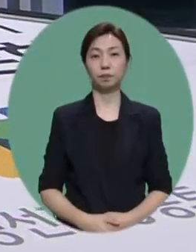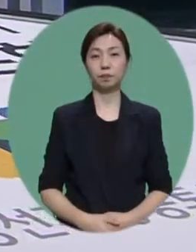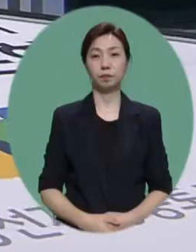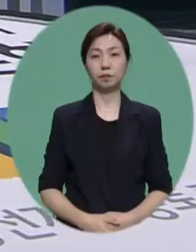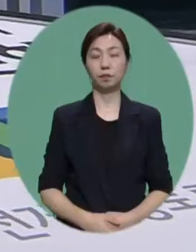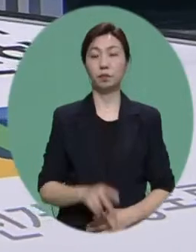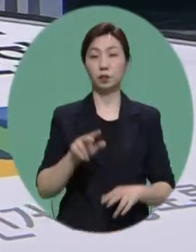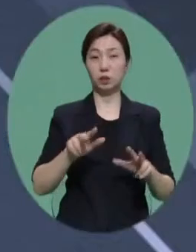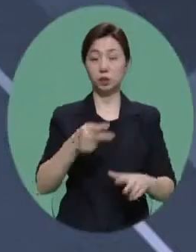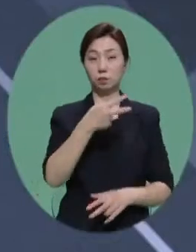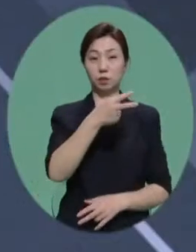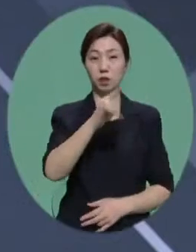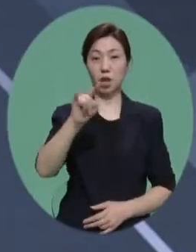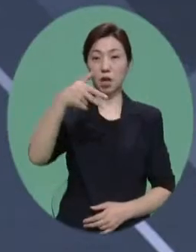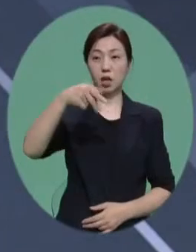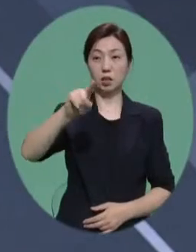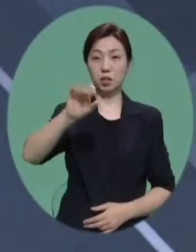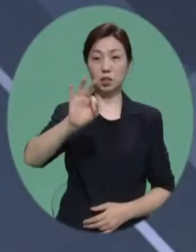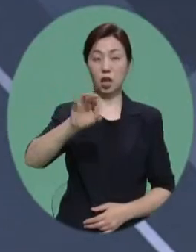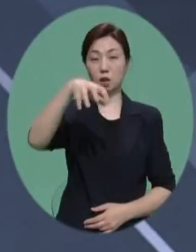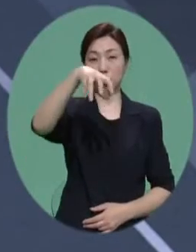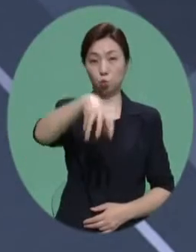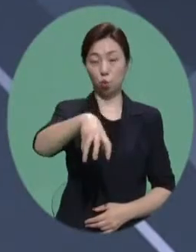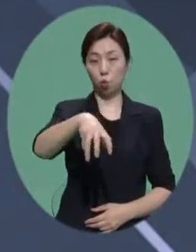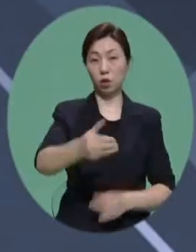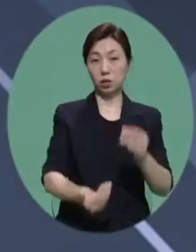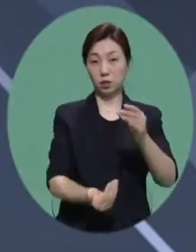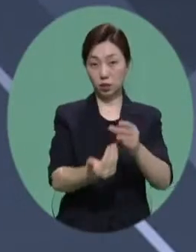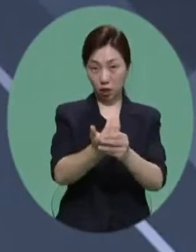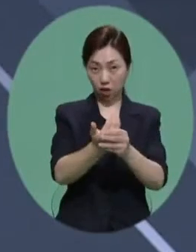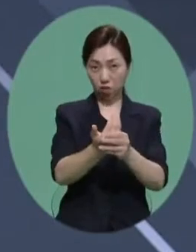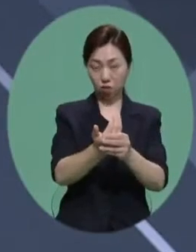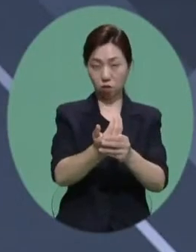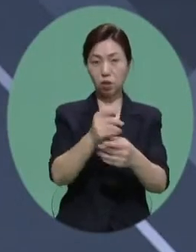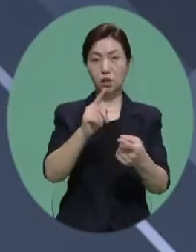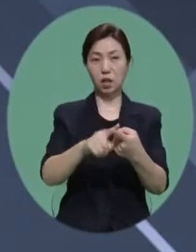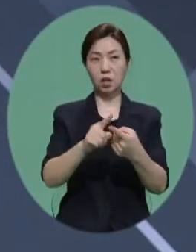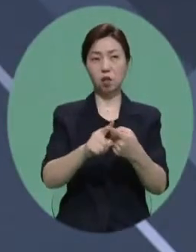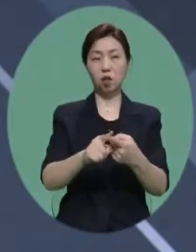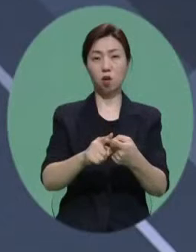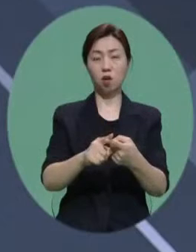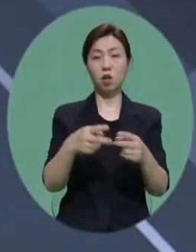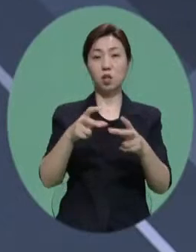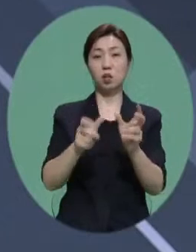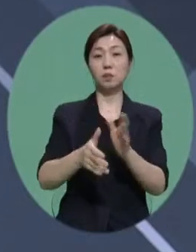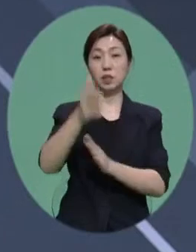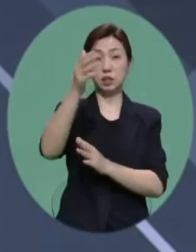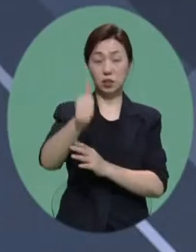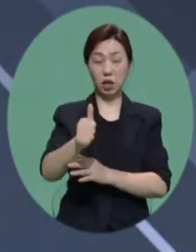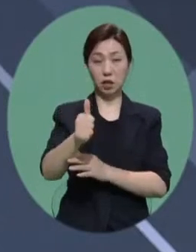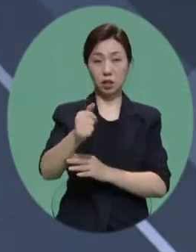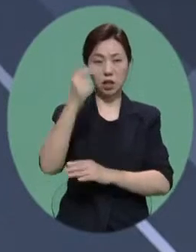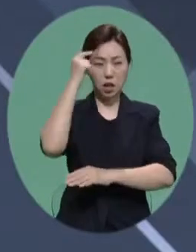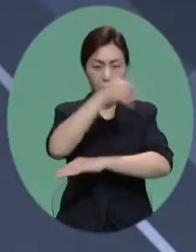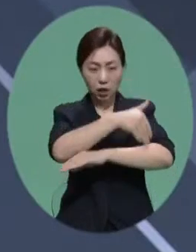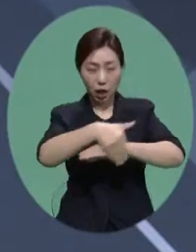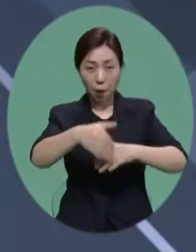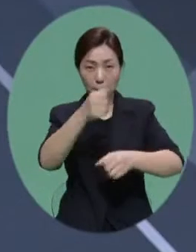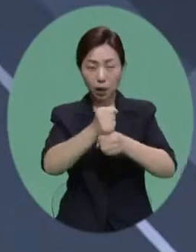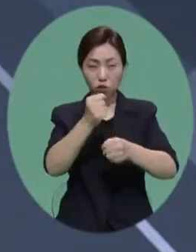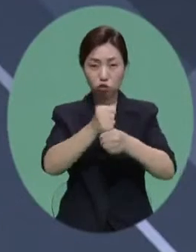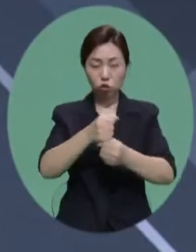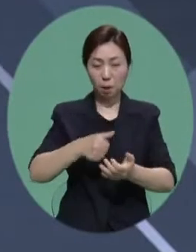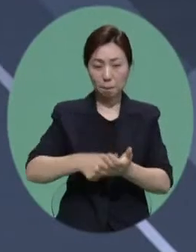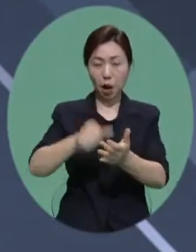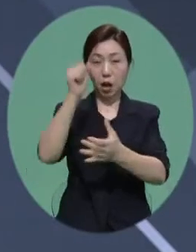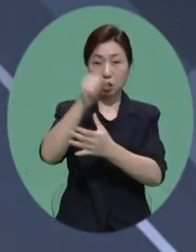지금 대장동 사건을 시장 으로서 설계하고 우리 이 후보께서 다수인 을 했음에도 검찰은